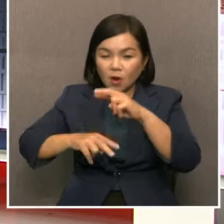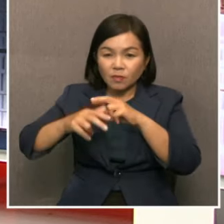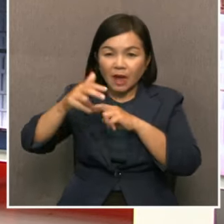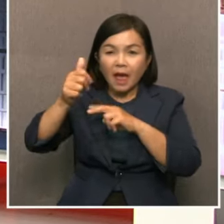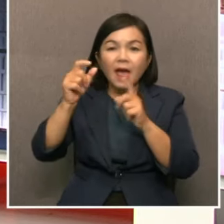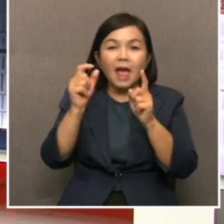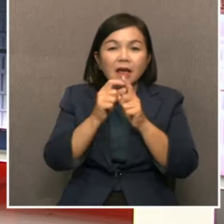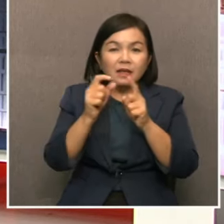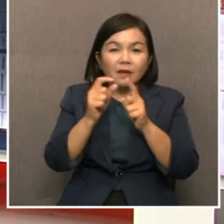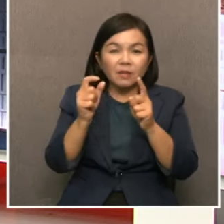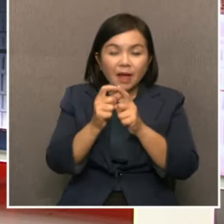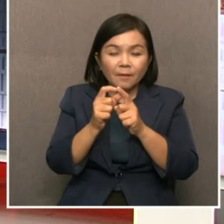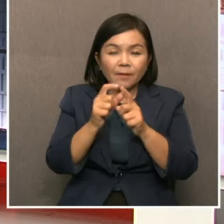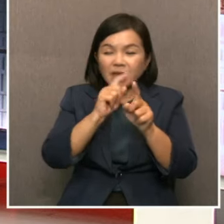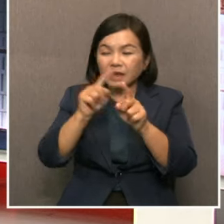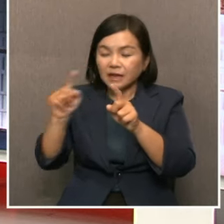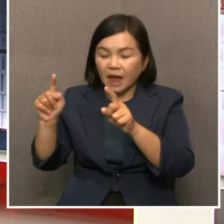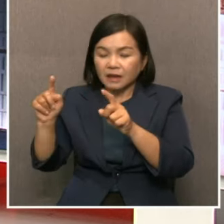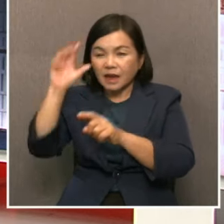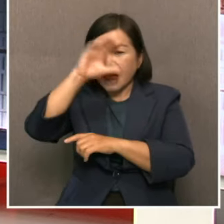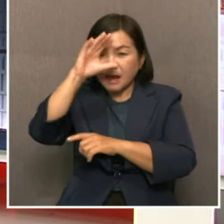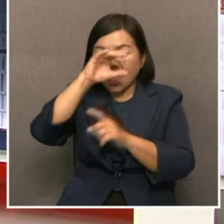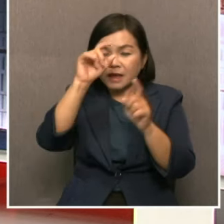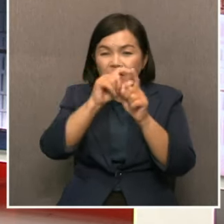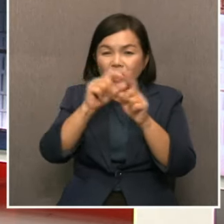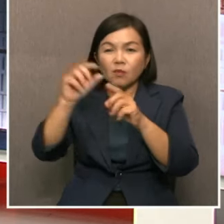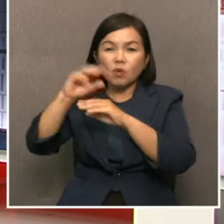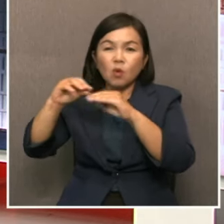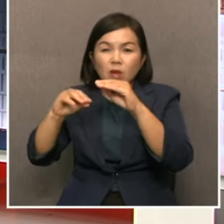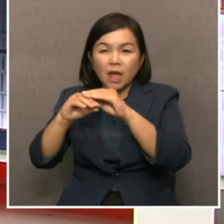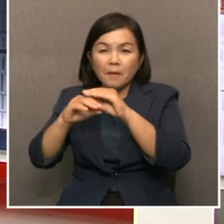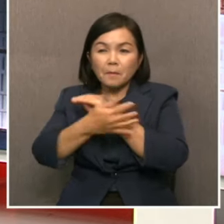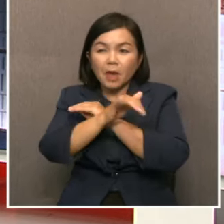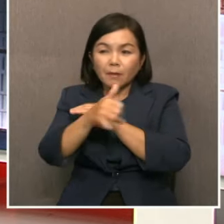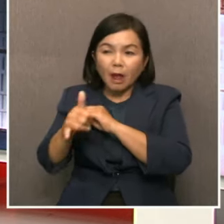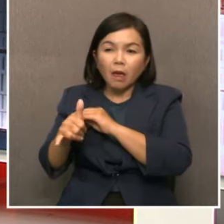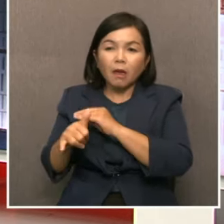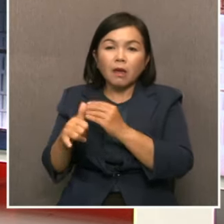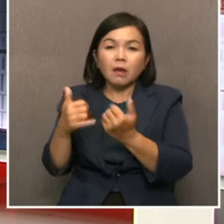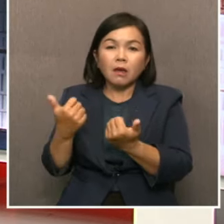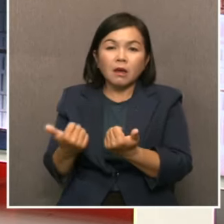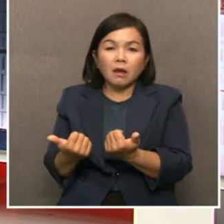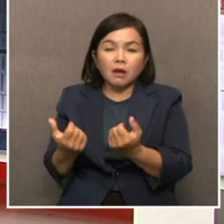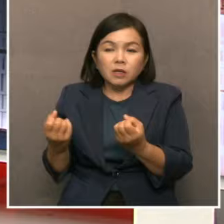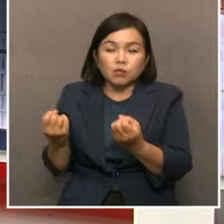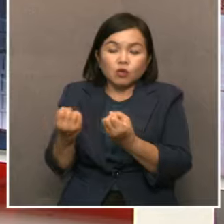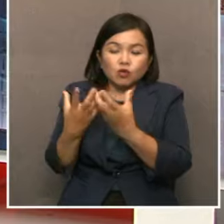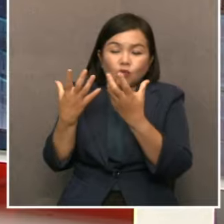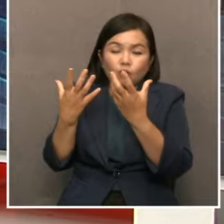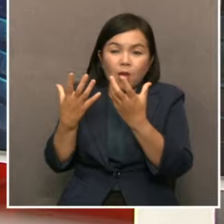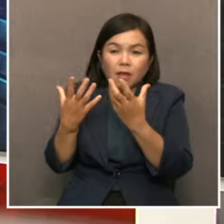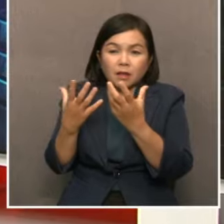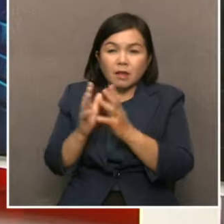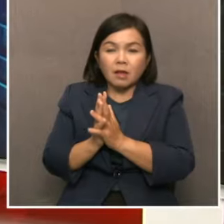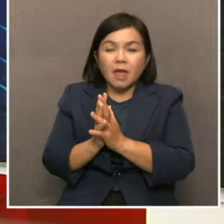คำว่า Digital Wallet หรือว่าคำอื่นๆที่เกี่ยวข้องกับโครงการนี้มีโอกาสความเป็นไปได้นะคะที่อาจจะไปเจอหน้าตาของเว็บ